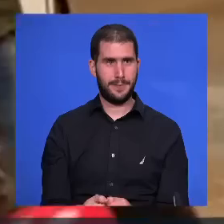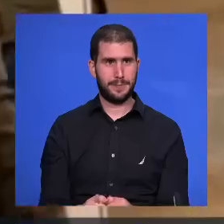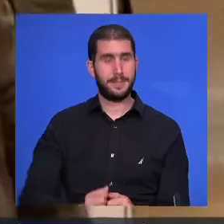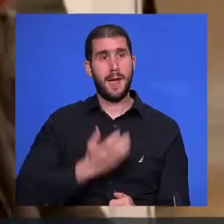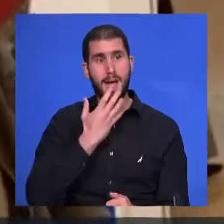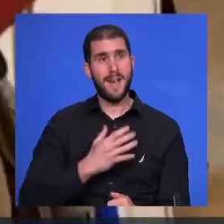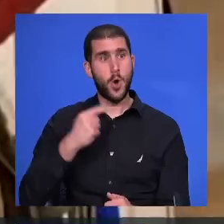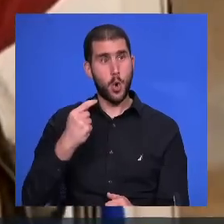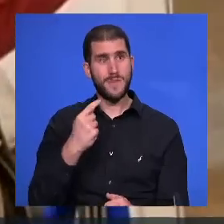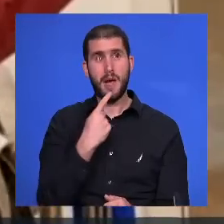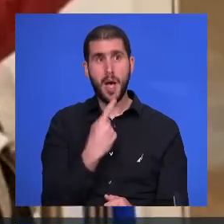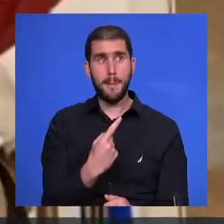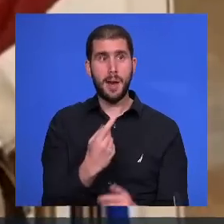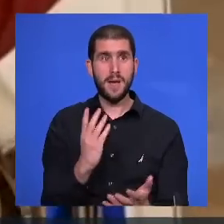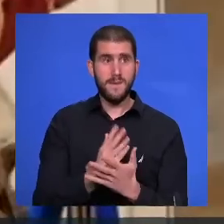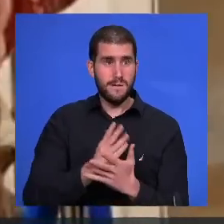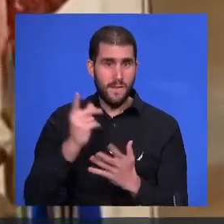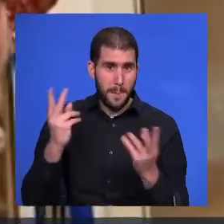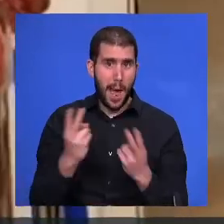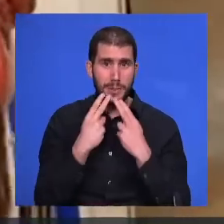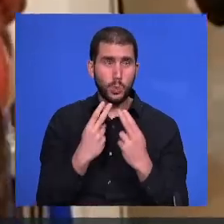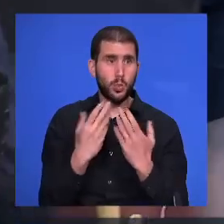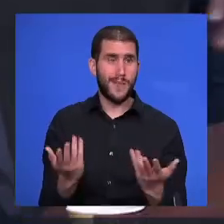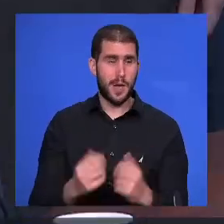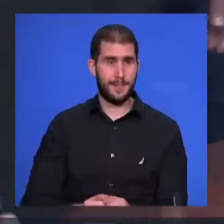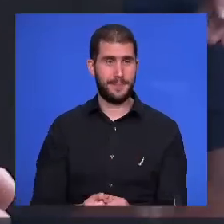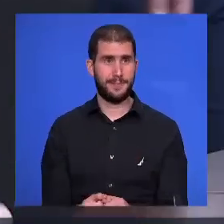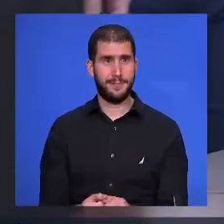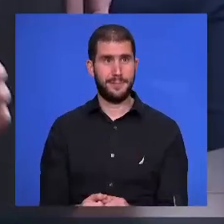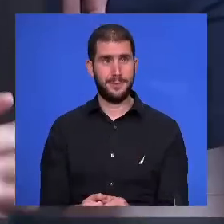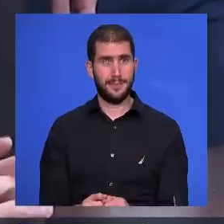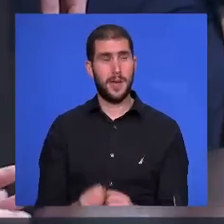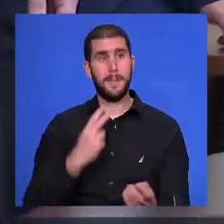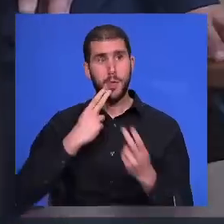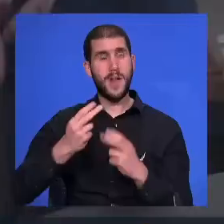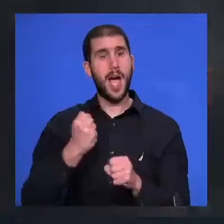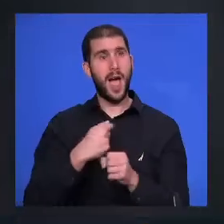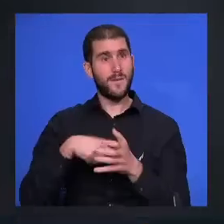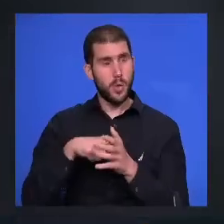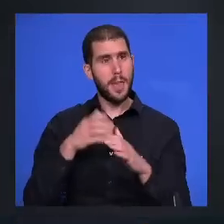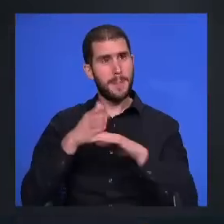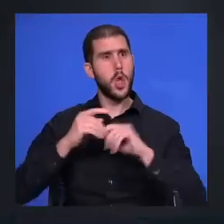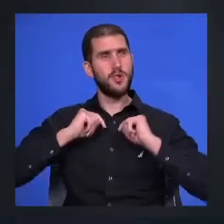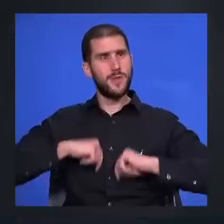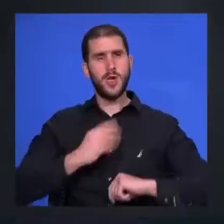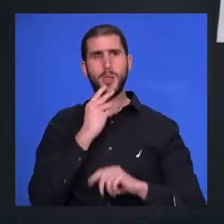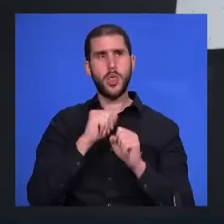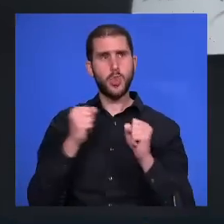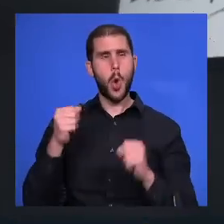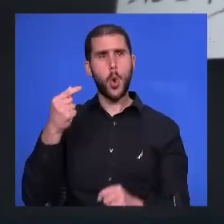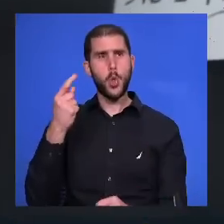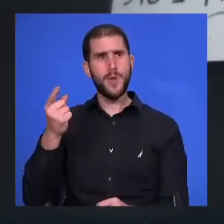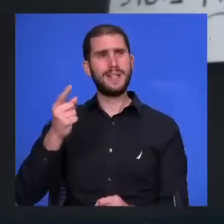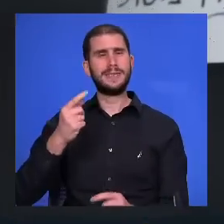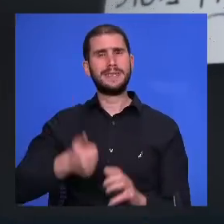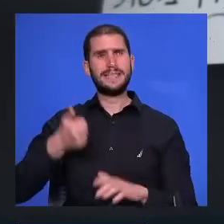זולקוב אמר את מה שהוא אמר והוא מחפש תשובות. בתגובה לעבודות הללו, פנה יושב ראש יהדות התורה גולדקנופ לשרת